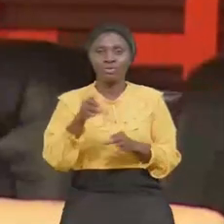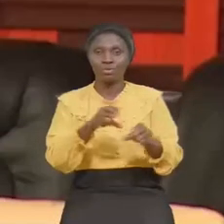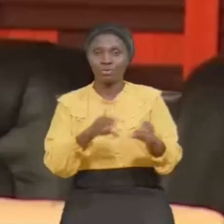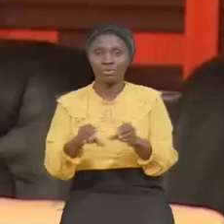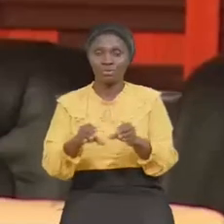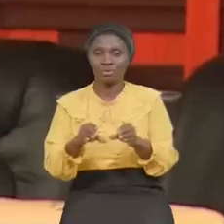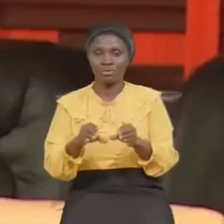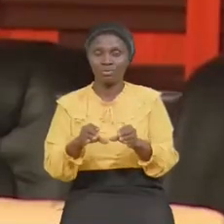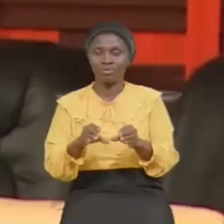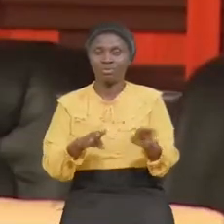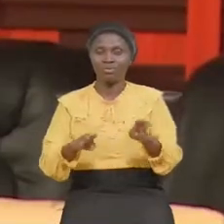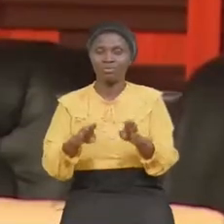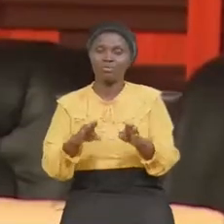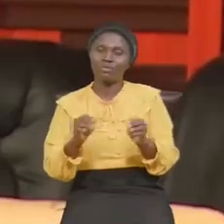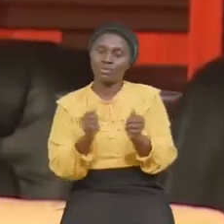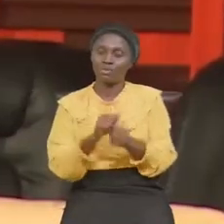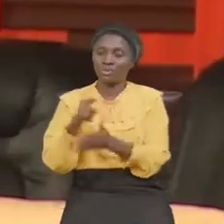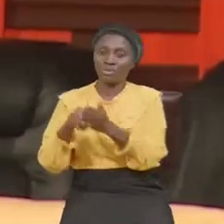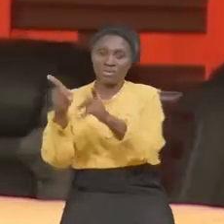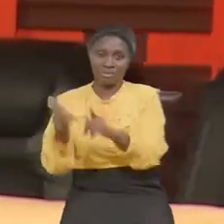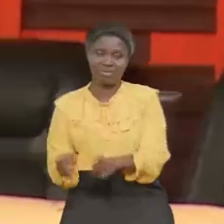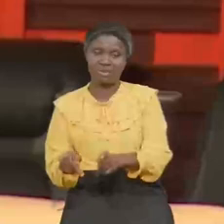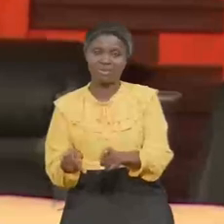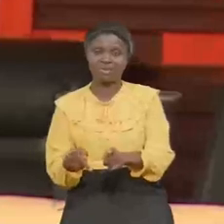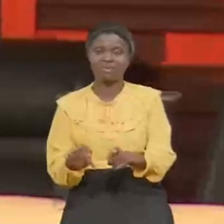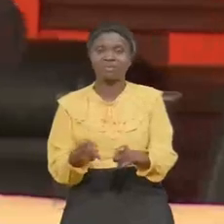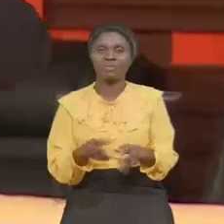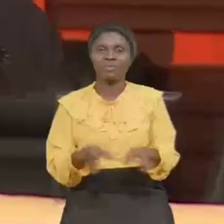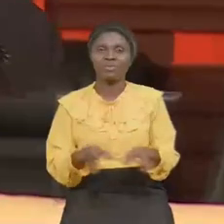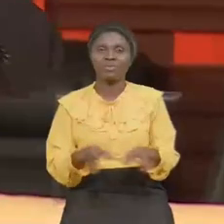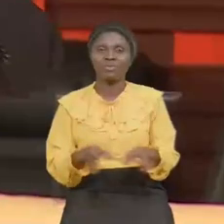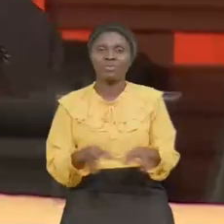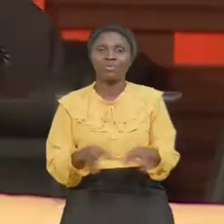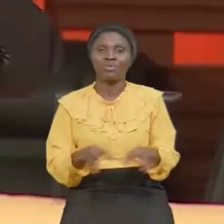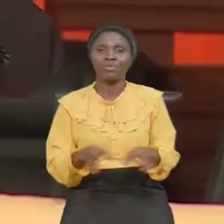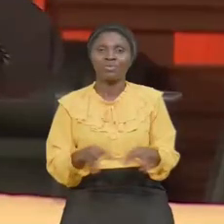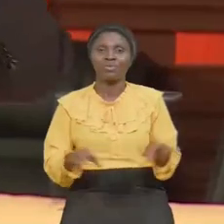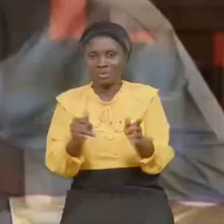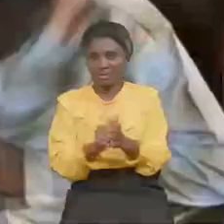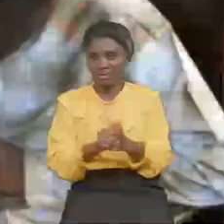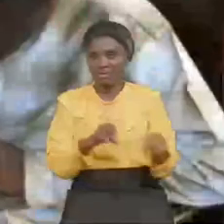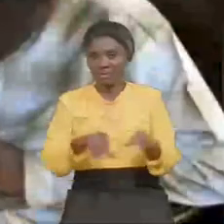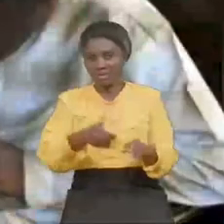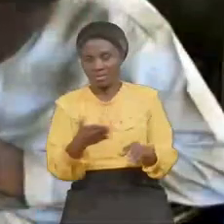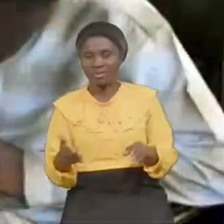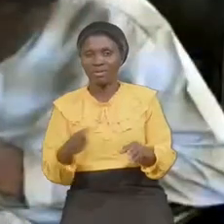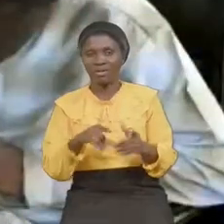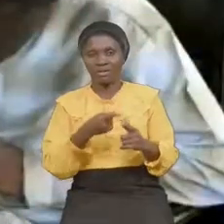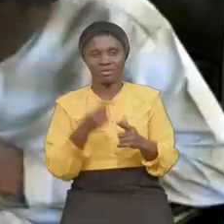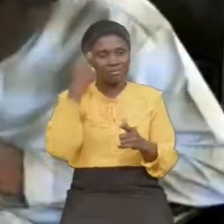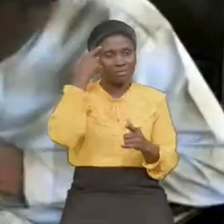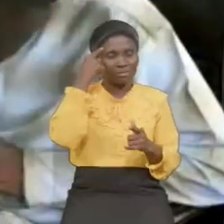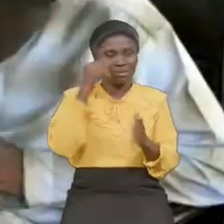chose similaire. Et tu penses maintenant, si nous appliquons le bâton, si nous appliquons